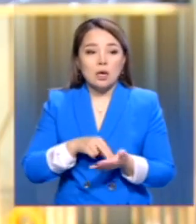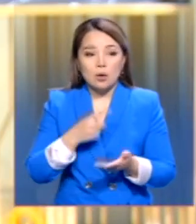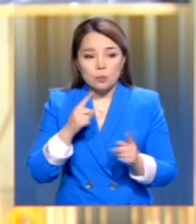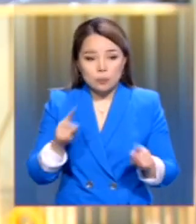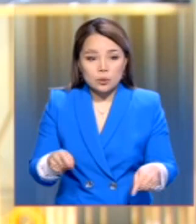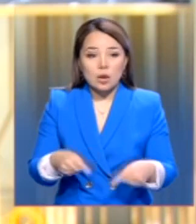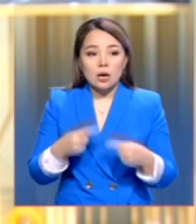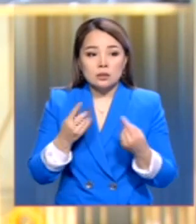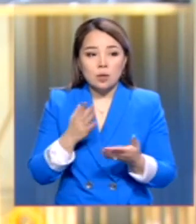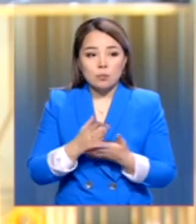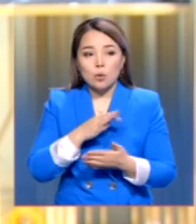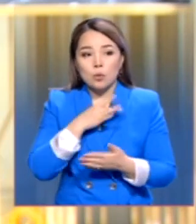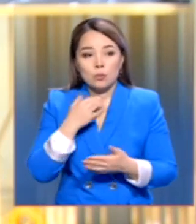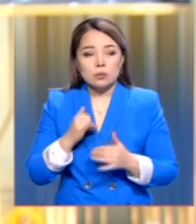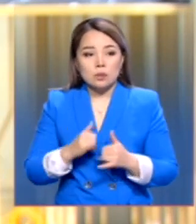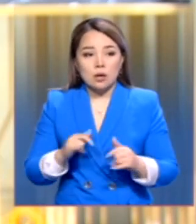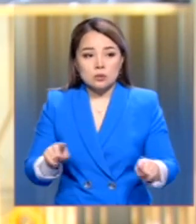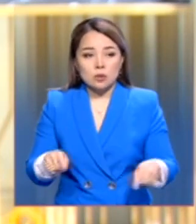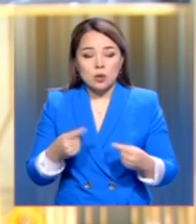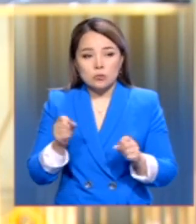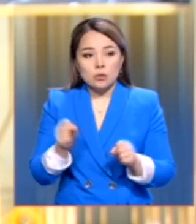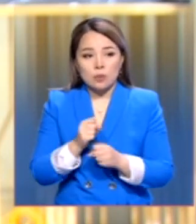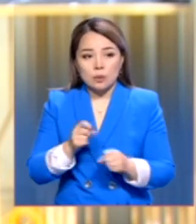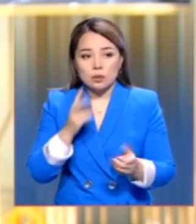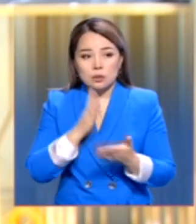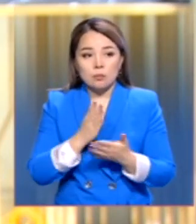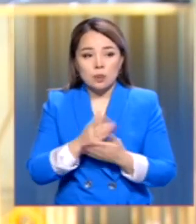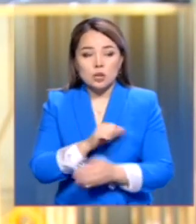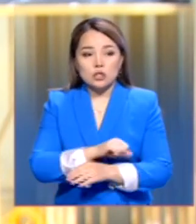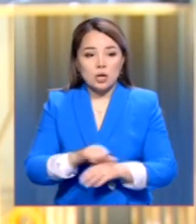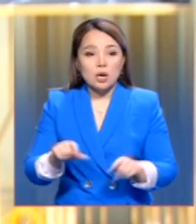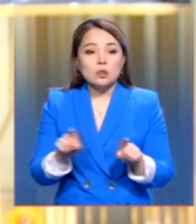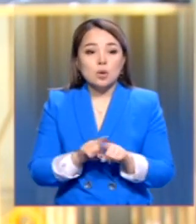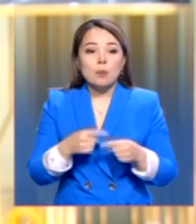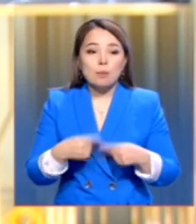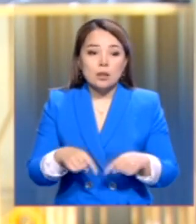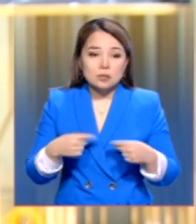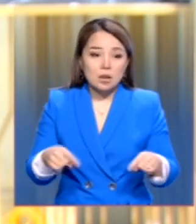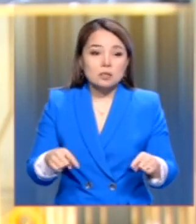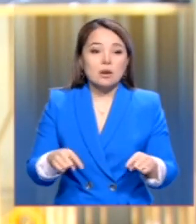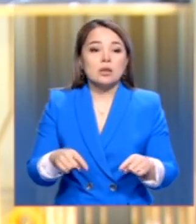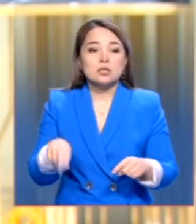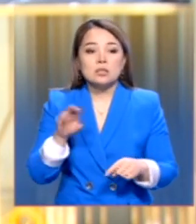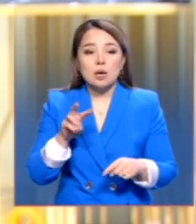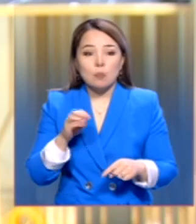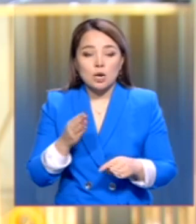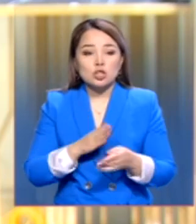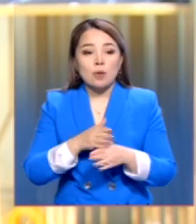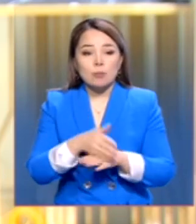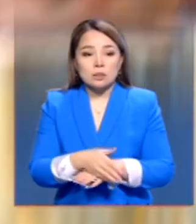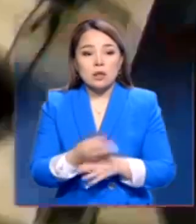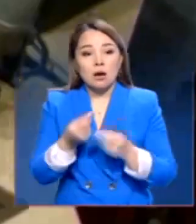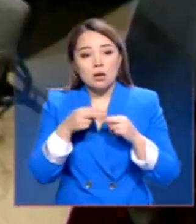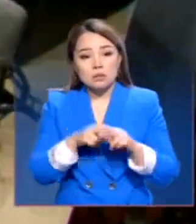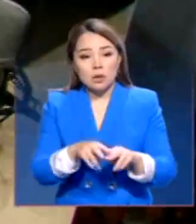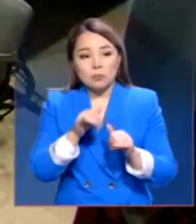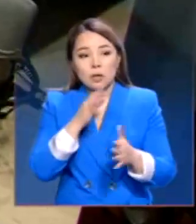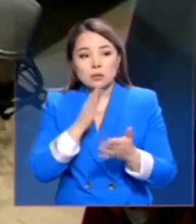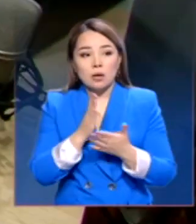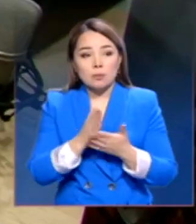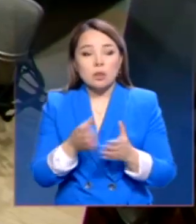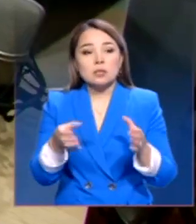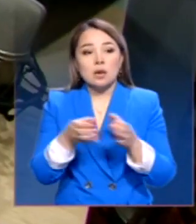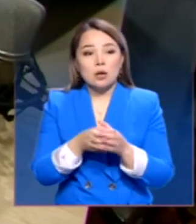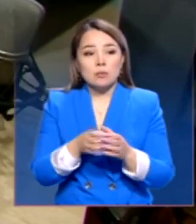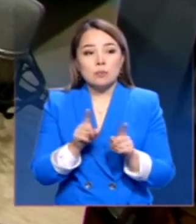да көбісінің мұндай мүмкіндігі жоқ, иә? Басқа шетелге, мысалы үшін, Димаштың сапарын қаржыландыруға. Демек,